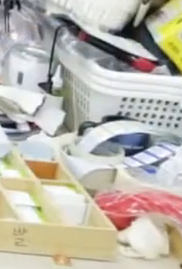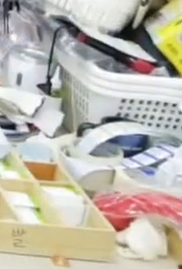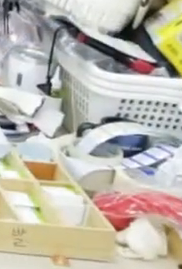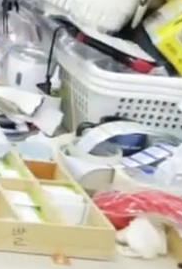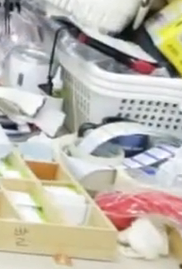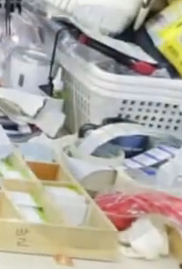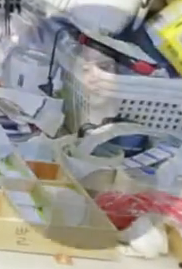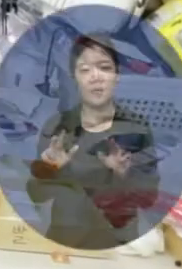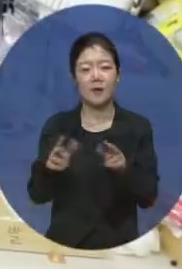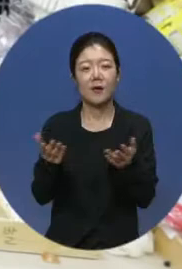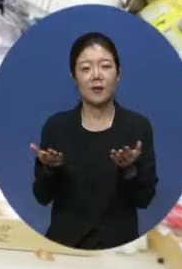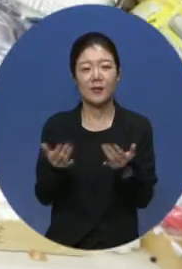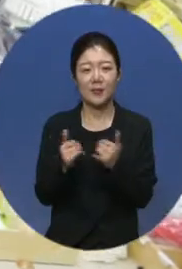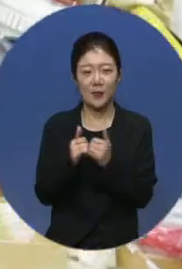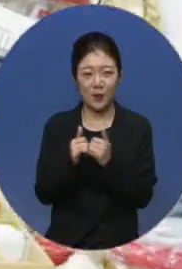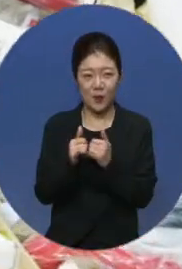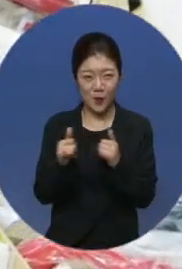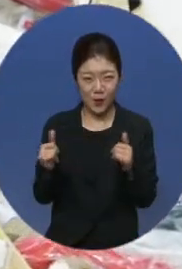지금